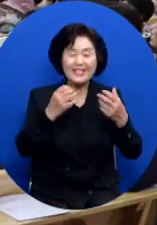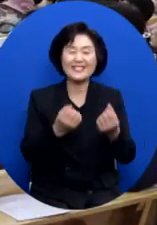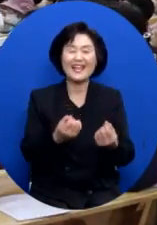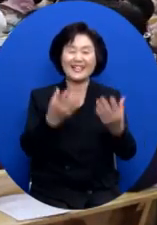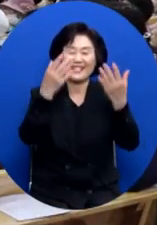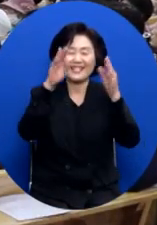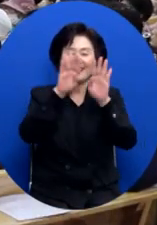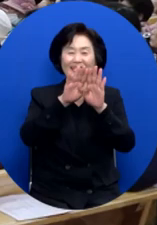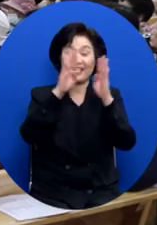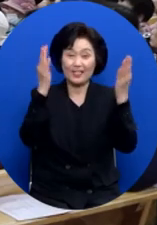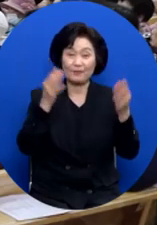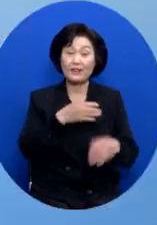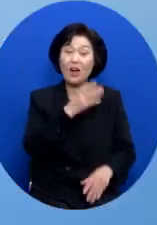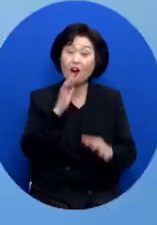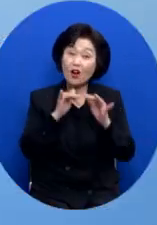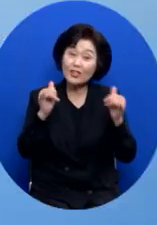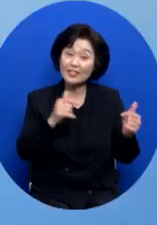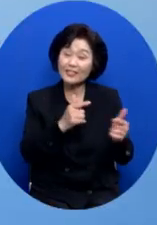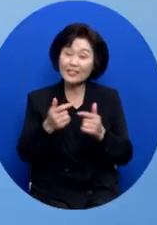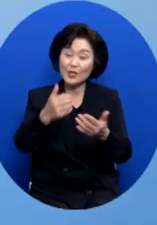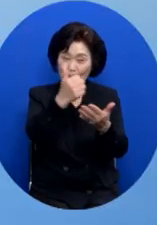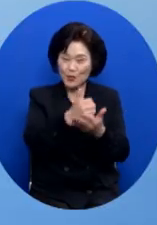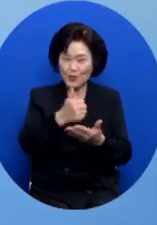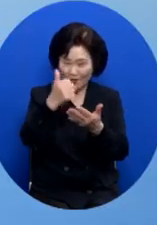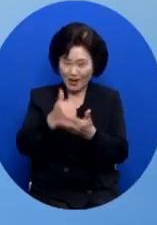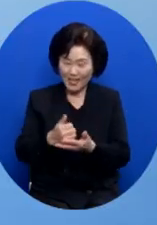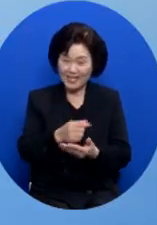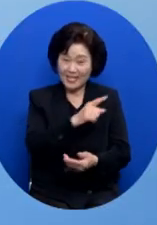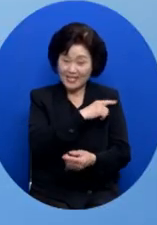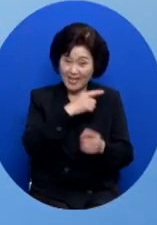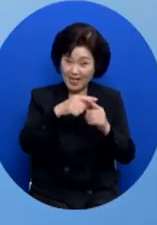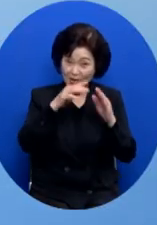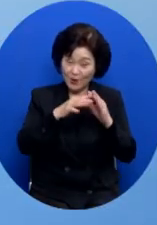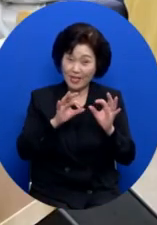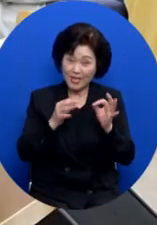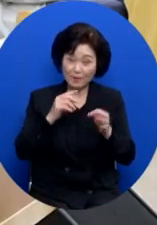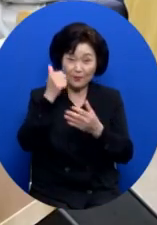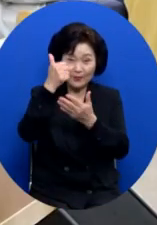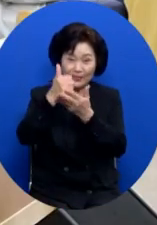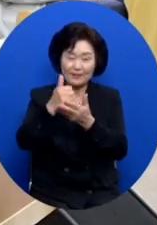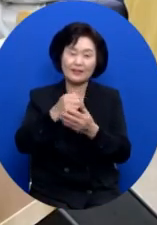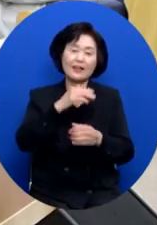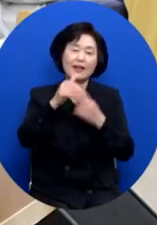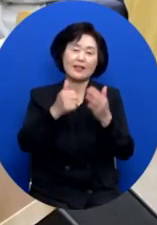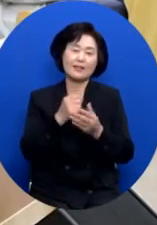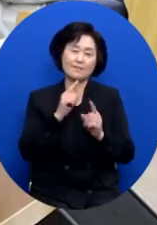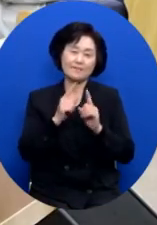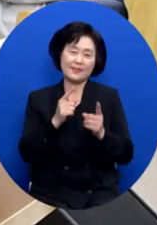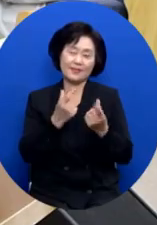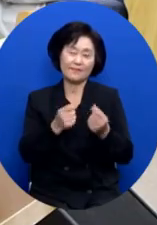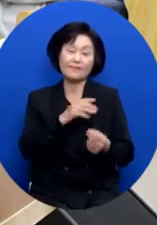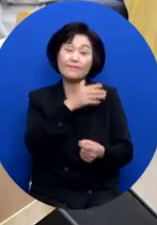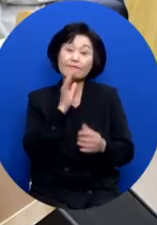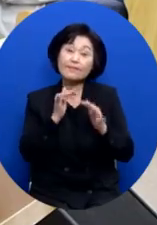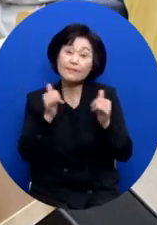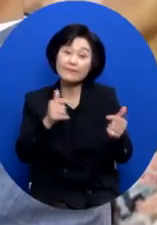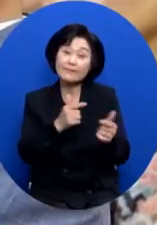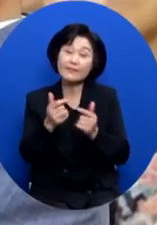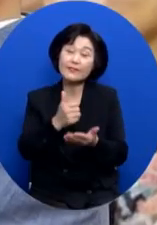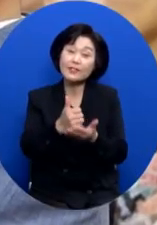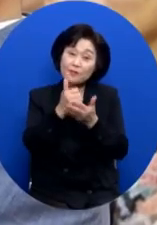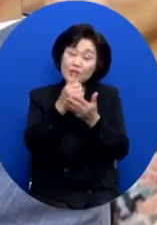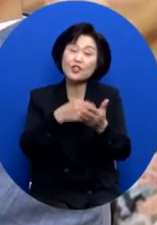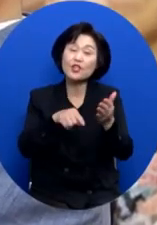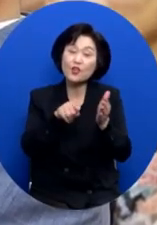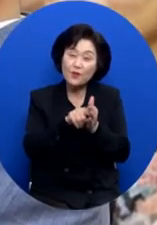구례 지역 어르신들을 초청한 잔치에서 구례 제1교회 김명성 목사는 하나님의 말씀처럼 어르신들을 섬기기 위해